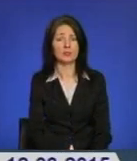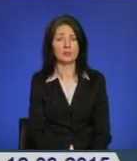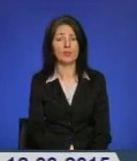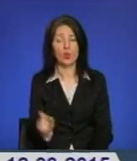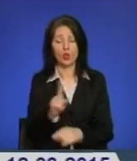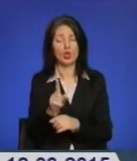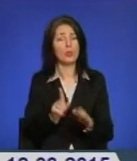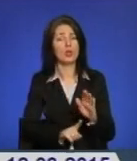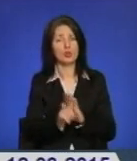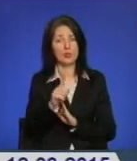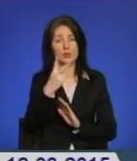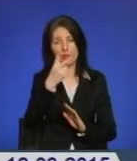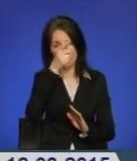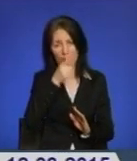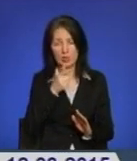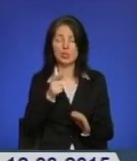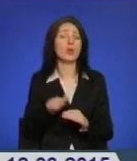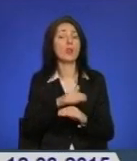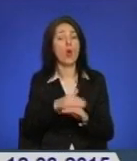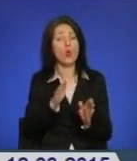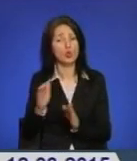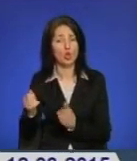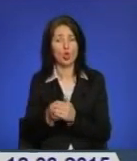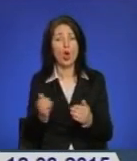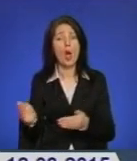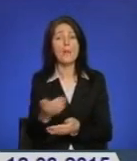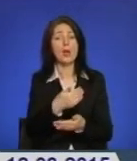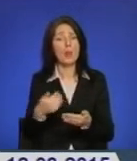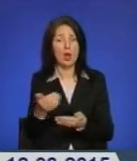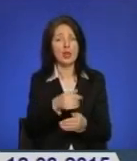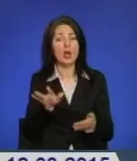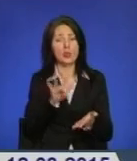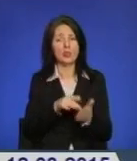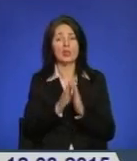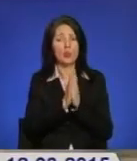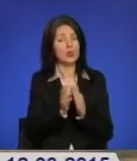У Тернополі розпочався двомісячник благоустрою. До прибирання міста закликають долучитись усіх жителів.